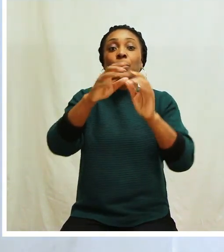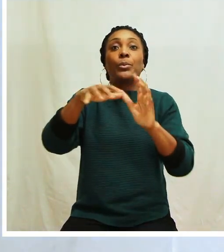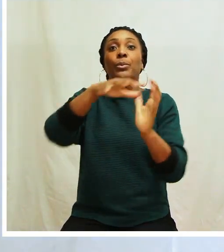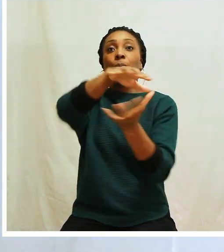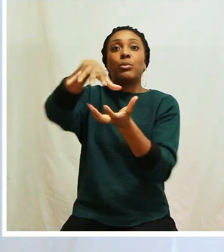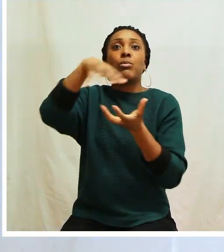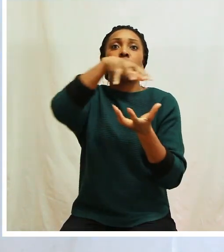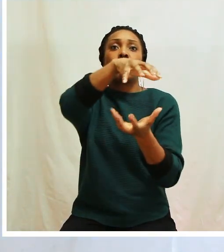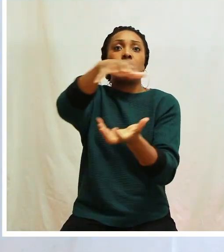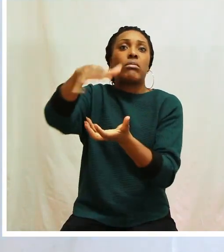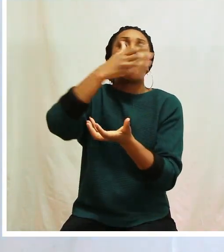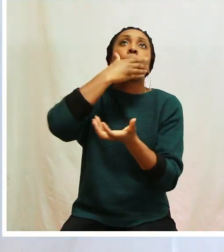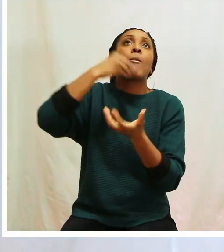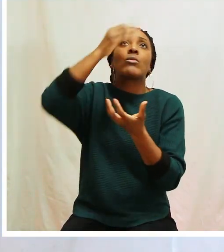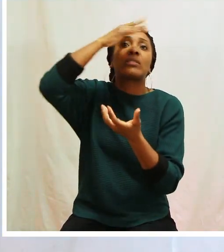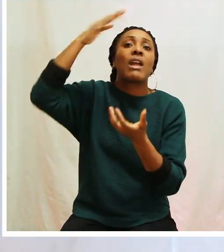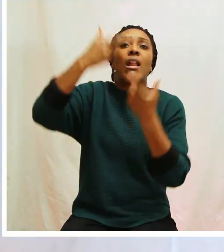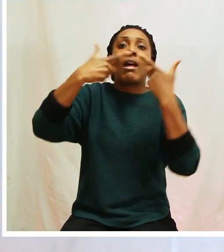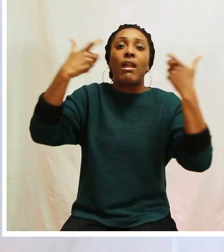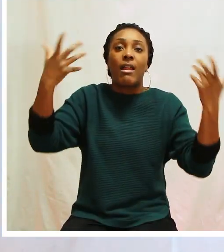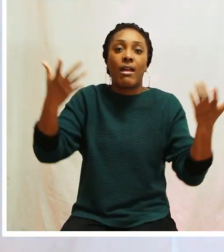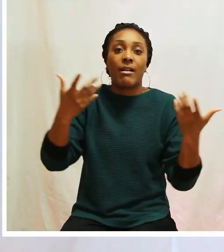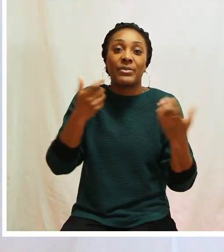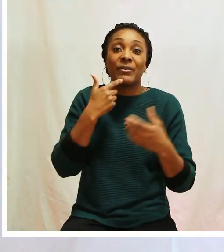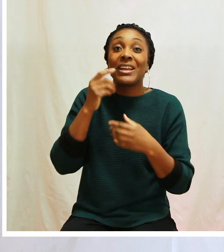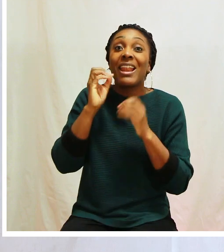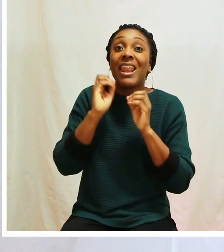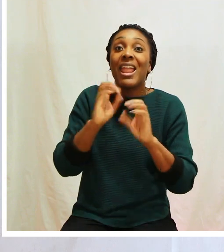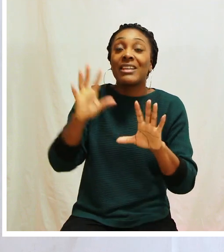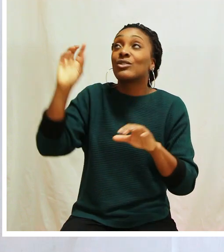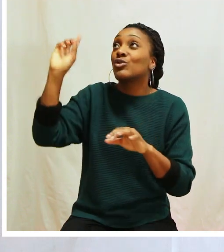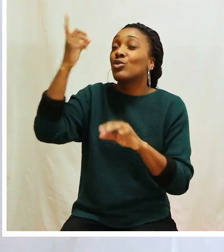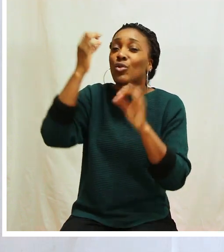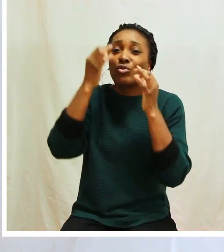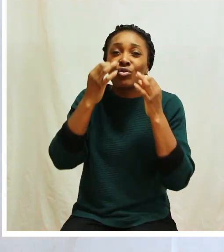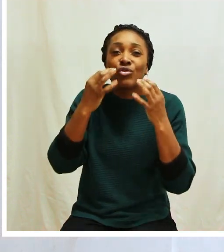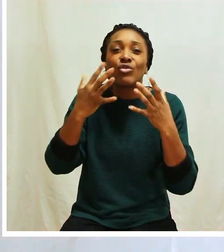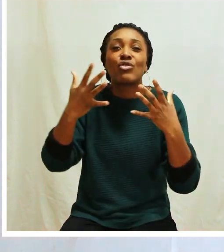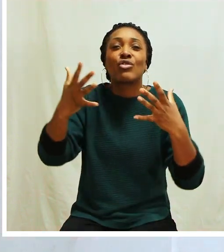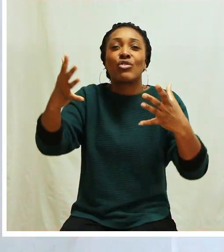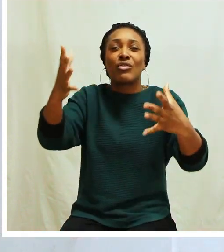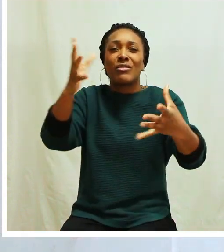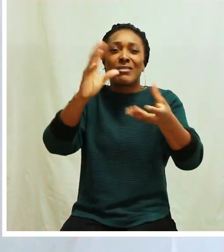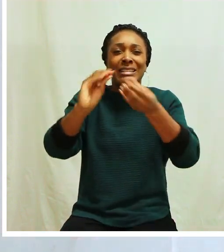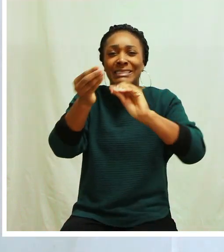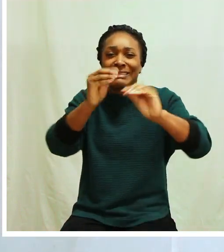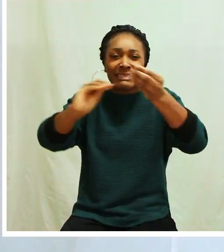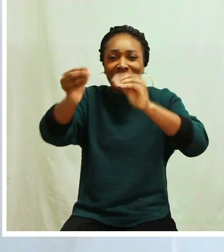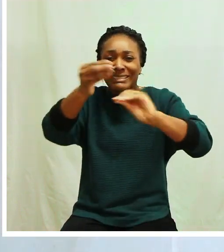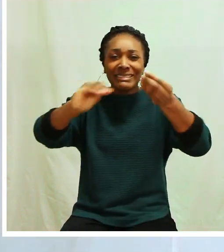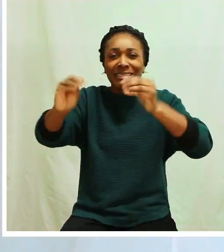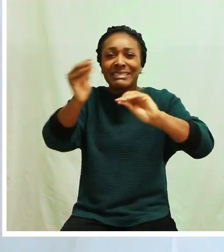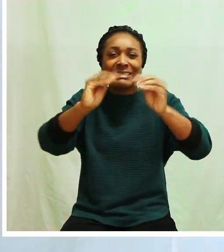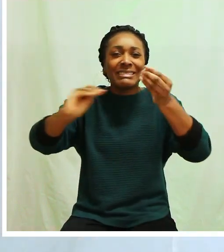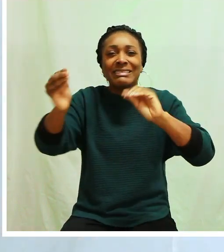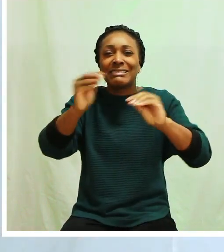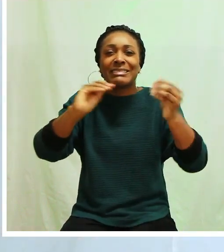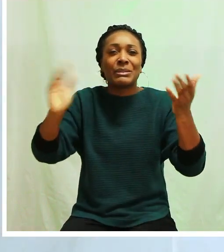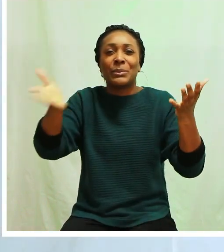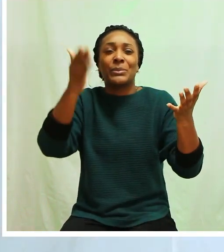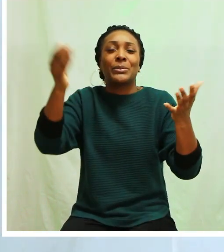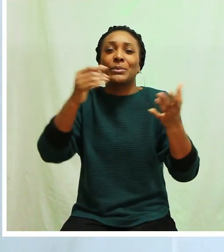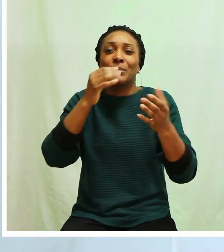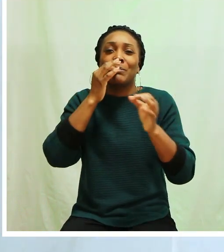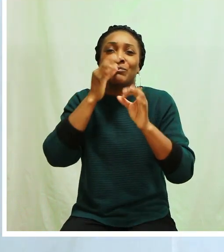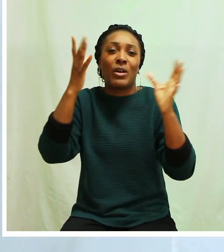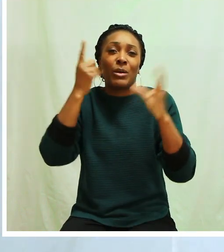si tu permets à Dieu de lui laisser le temps, de faire les choses avec toi, Dieu va te montrer qu'il a déjà préparé des choses extraordinaires pour